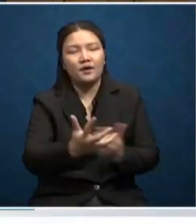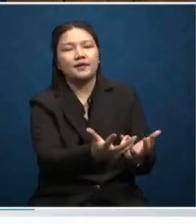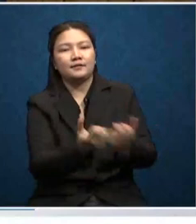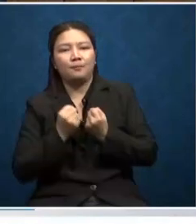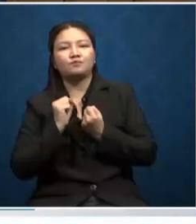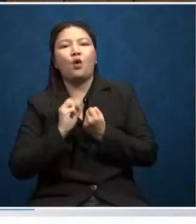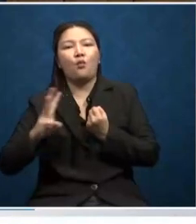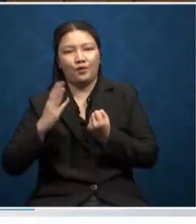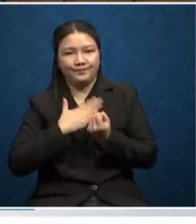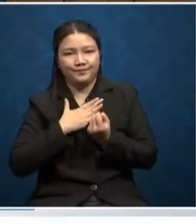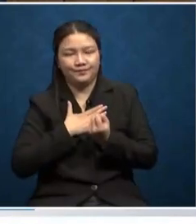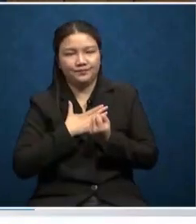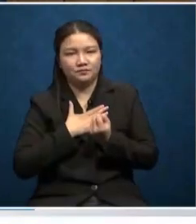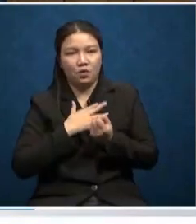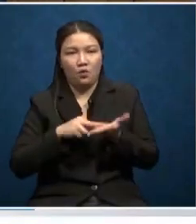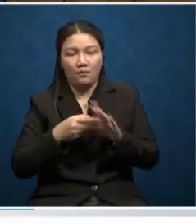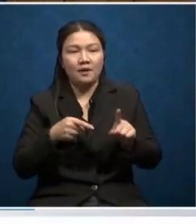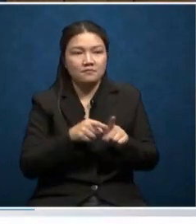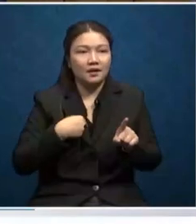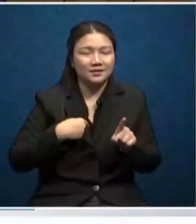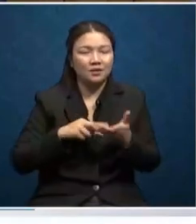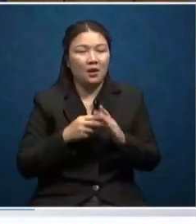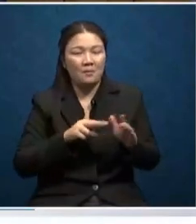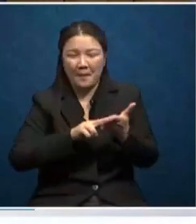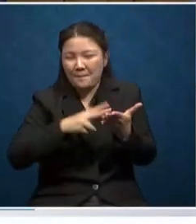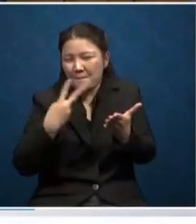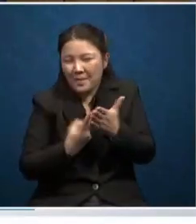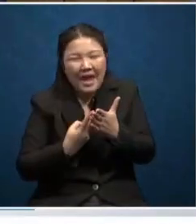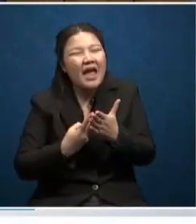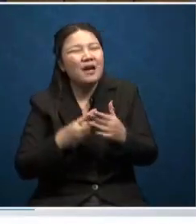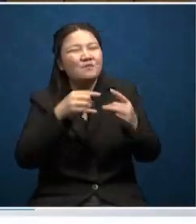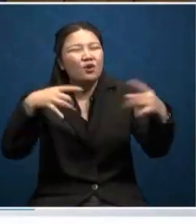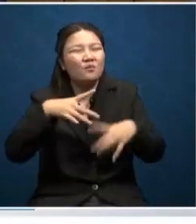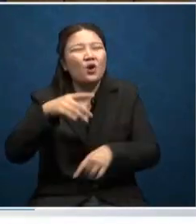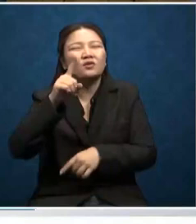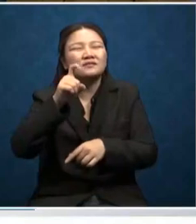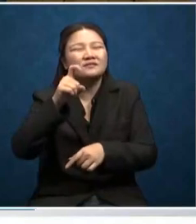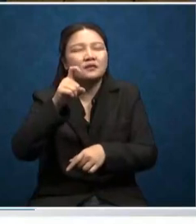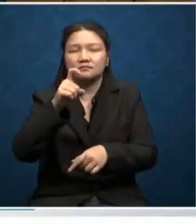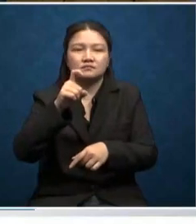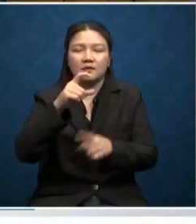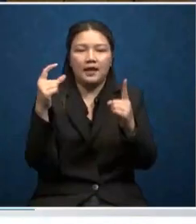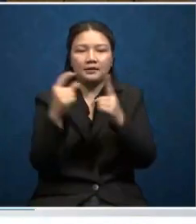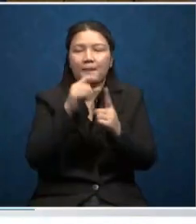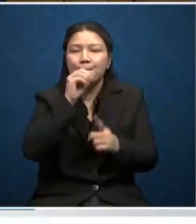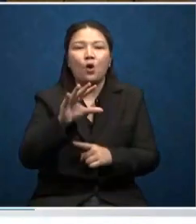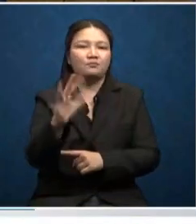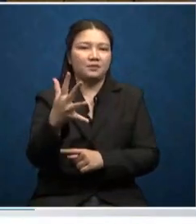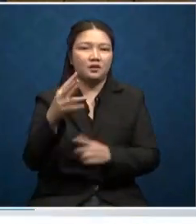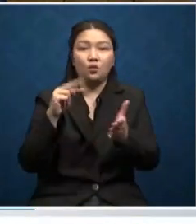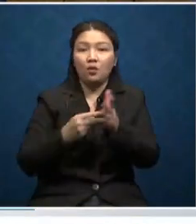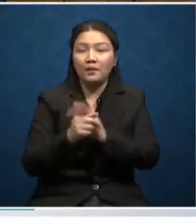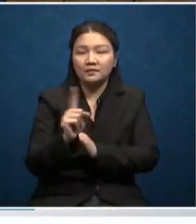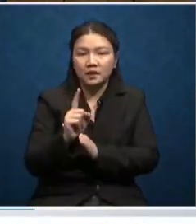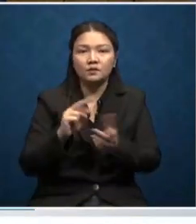ไม่ได้มีข้อห้ามว่าจะสามารถแปรยติขัดกับหลักการได้หรือไม่ถ้าสรุปตามตัวอักษรเนี่ยก็คือว่า